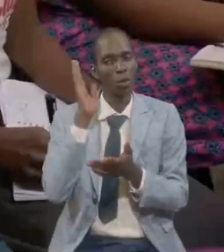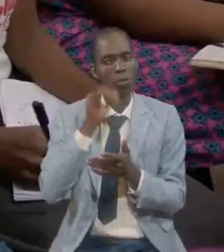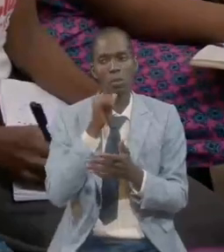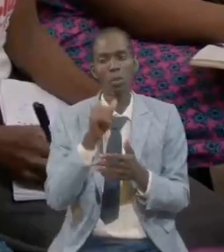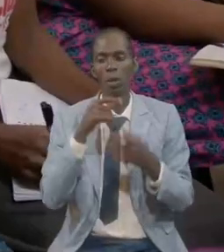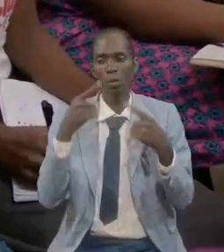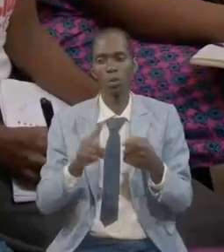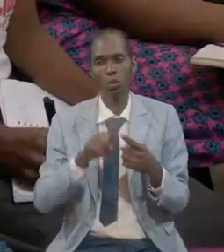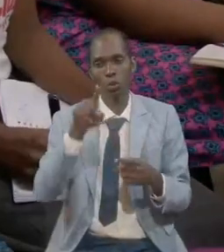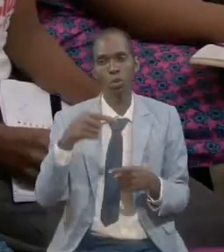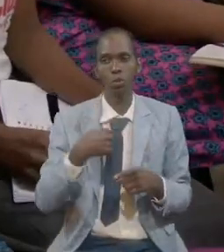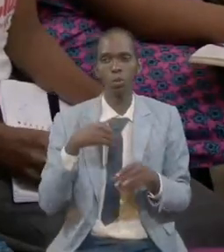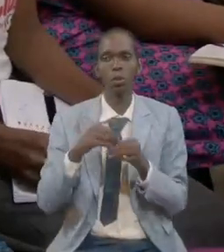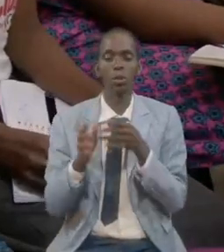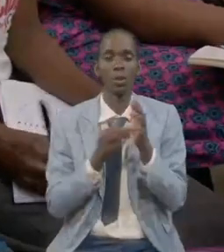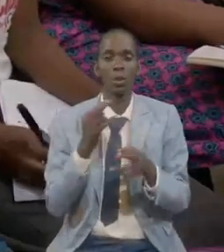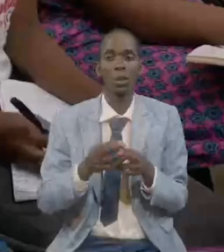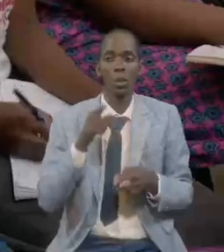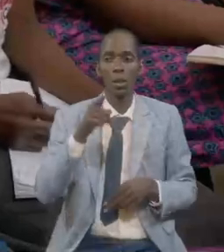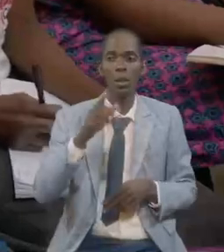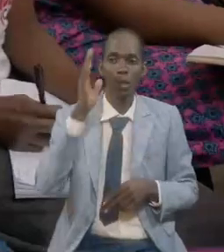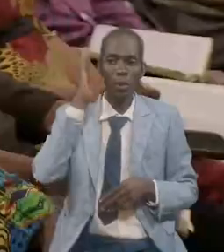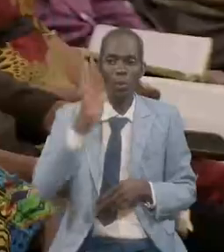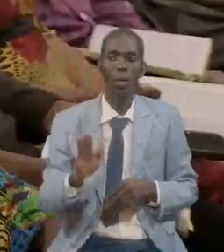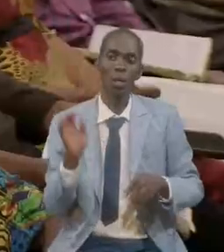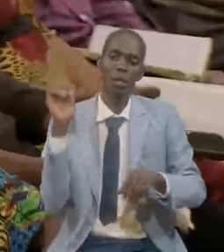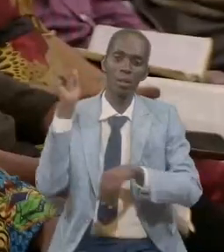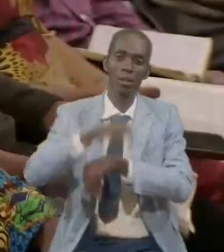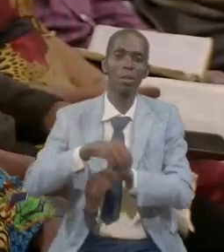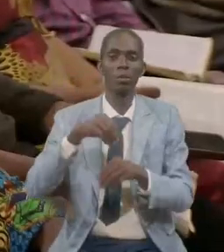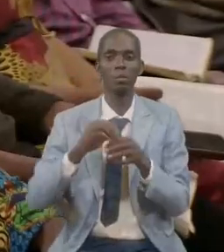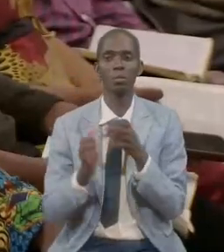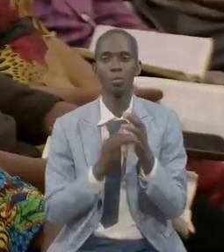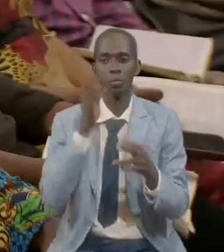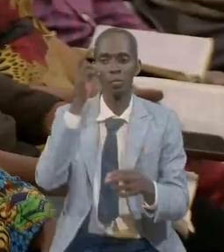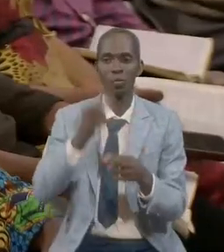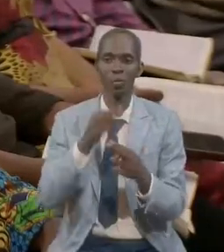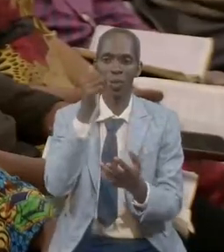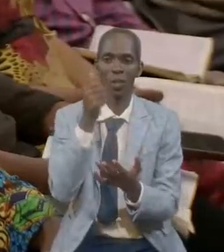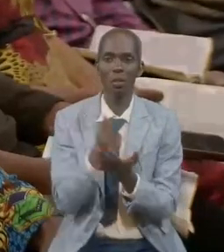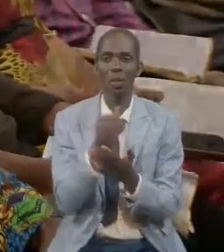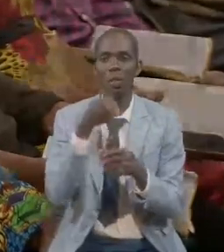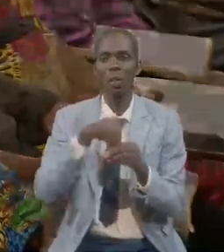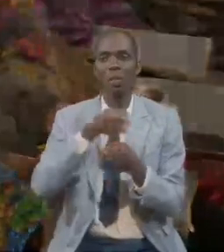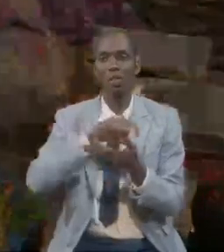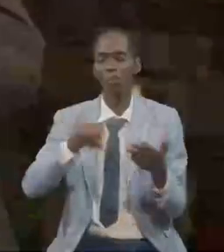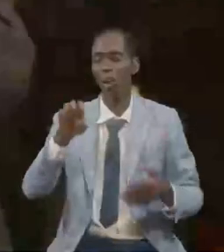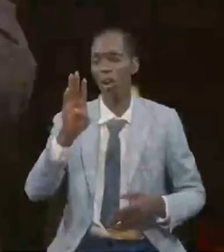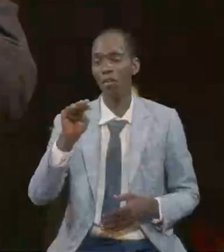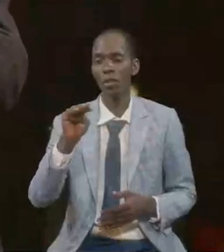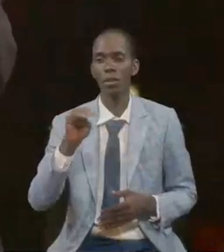pas. Vous allez vaincre au nom de Jésus-Christ. Nous allons au verset 14.